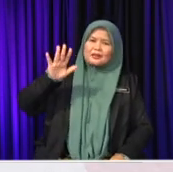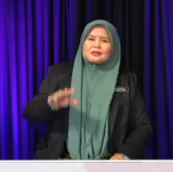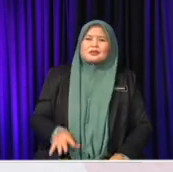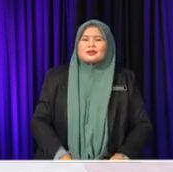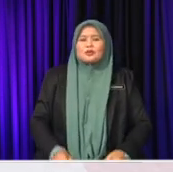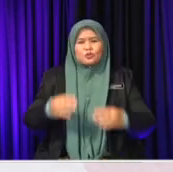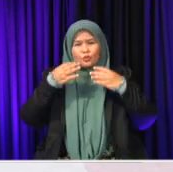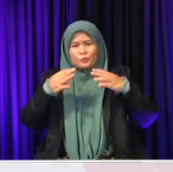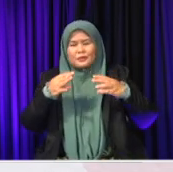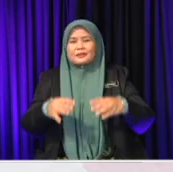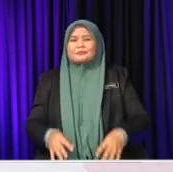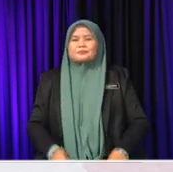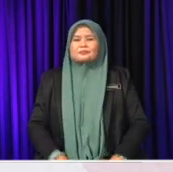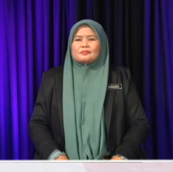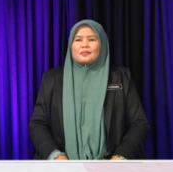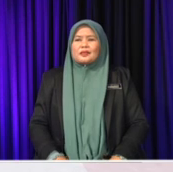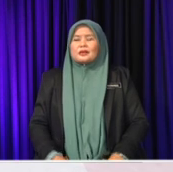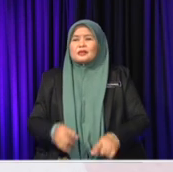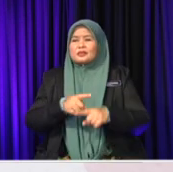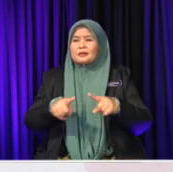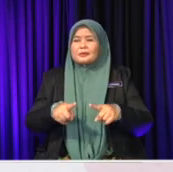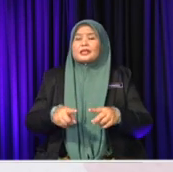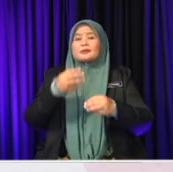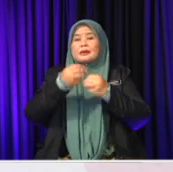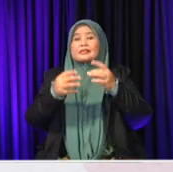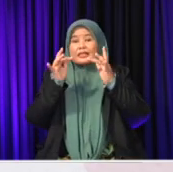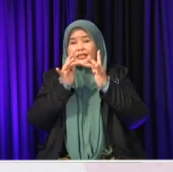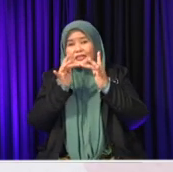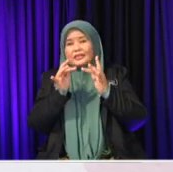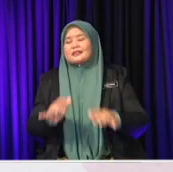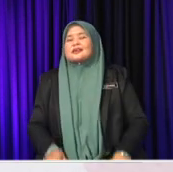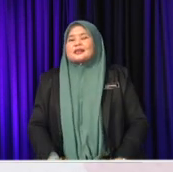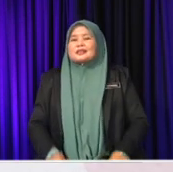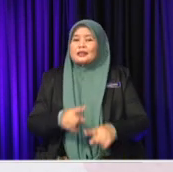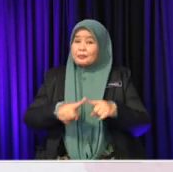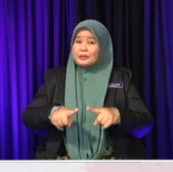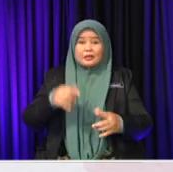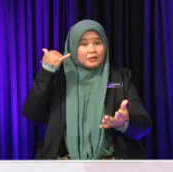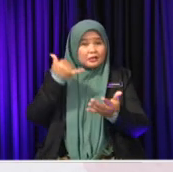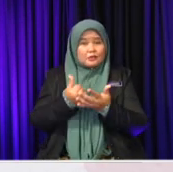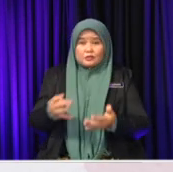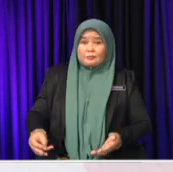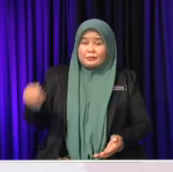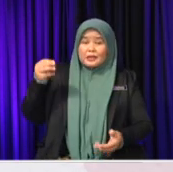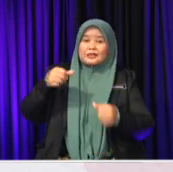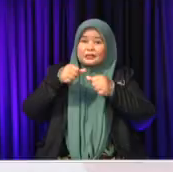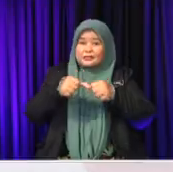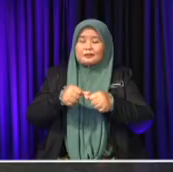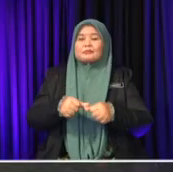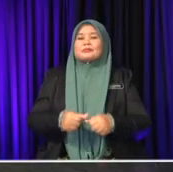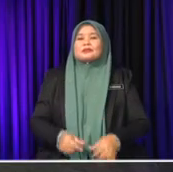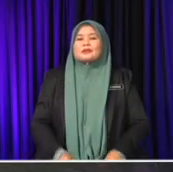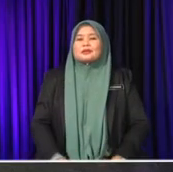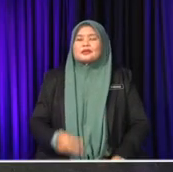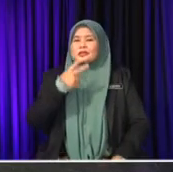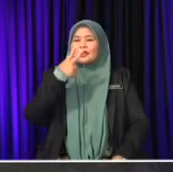Muhaimin Mungkin dia dapat dua tetapi mungkin dia ada masalah ada sekitar saya yakin semangat dia tetap memarut jadi kalau